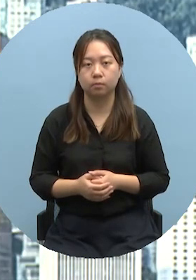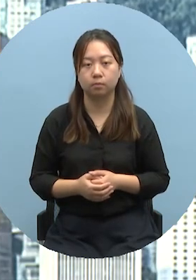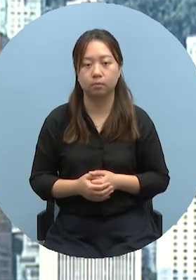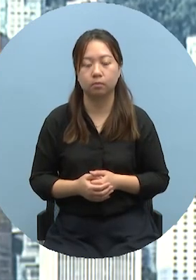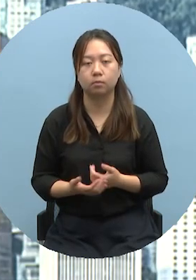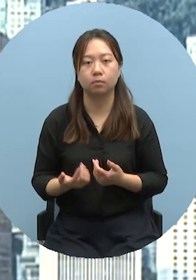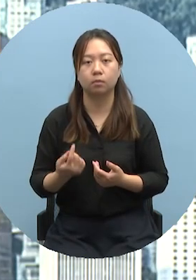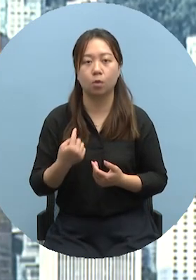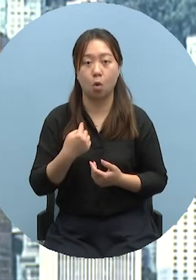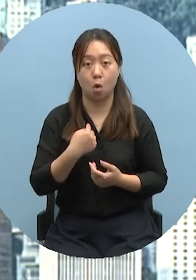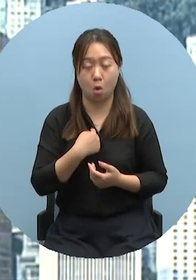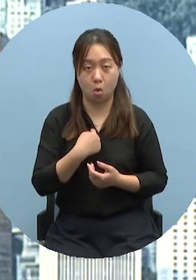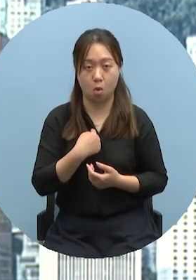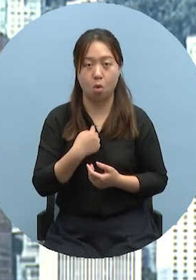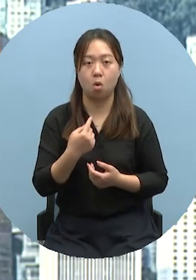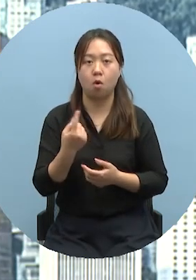之